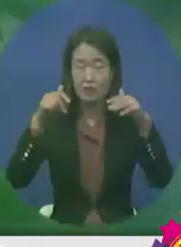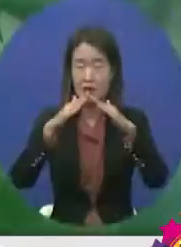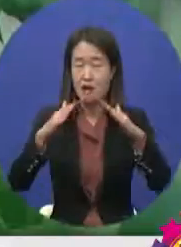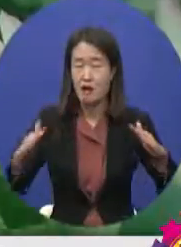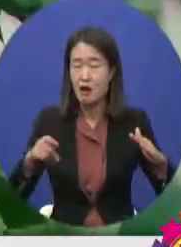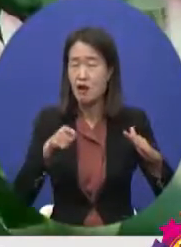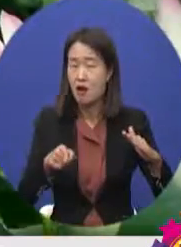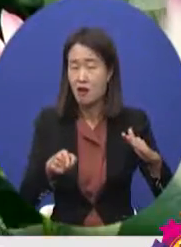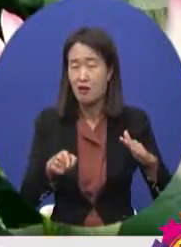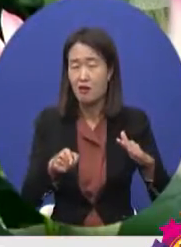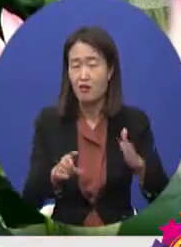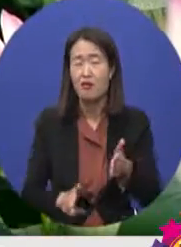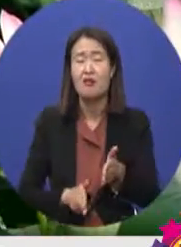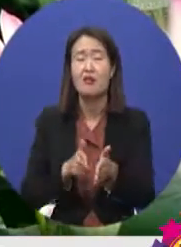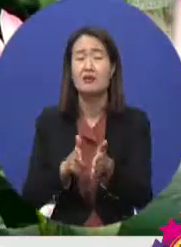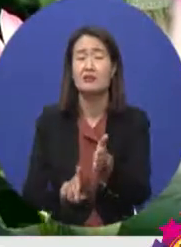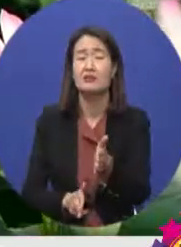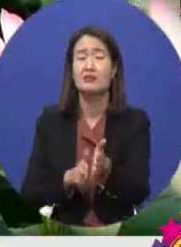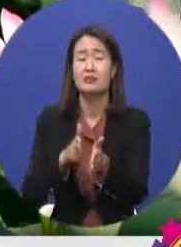내리는 호남산